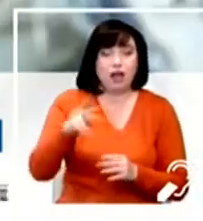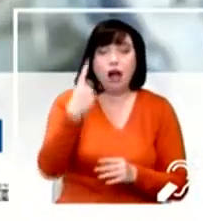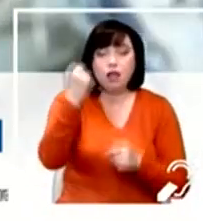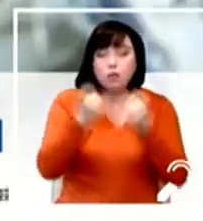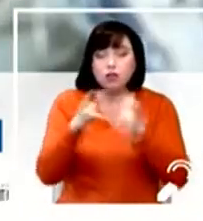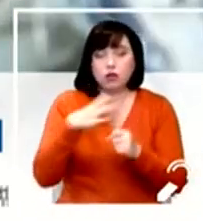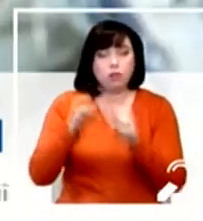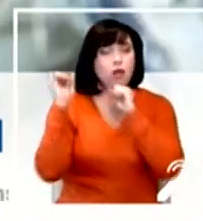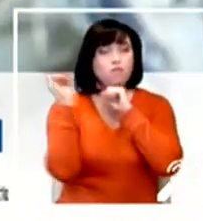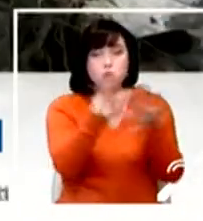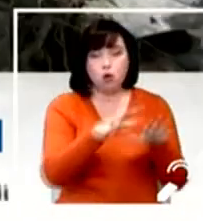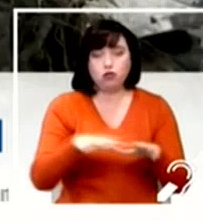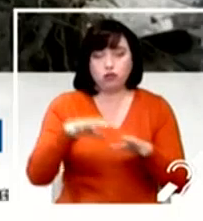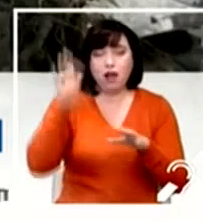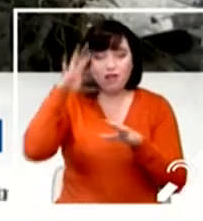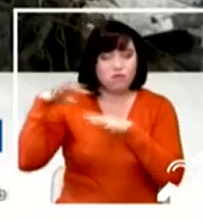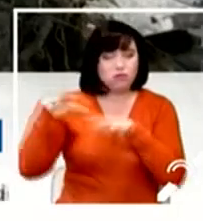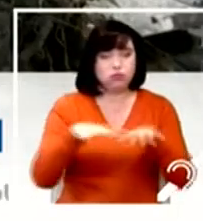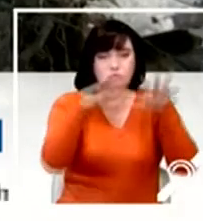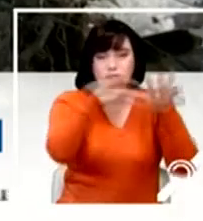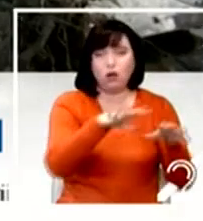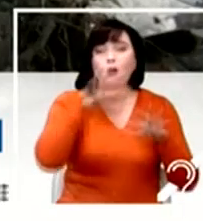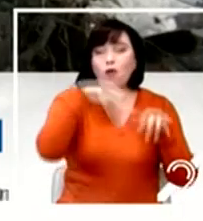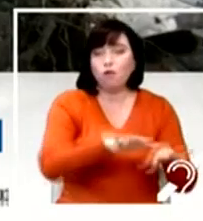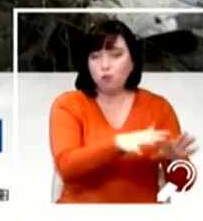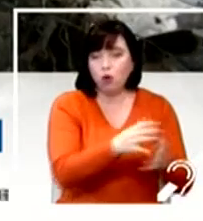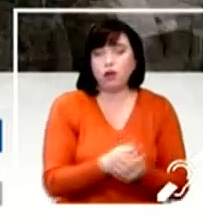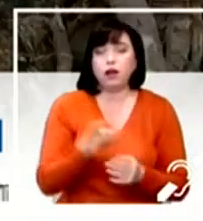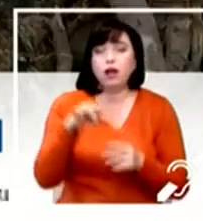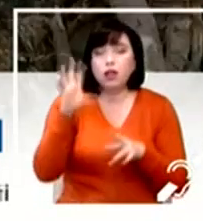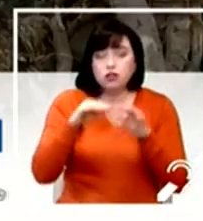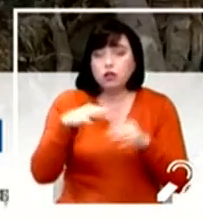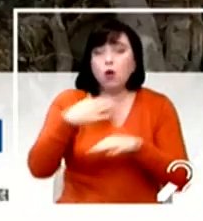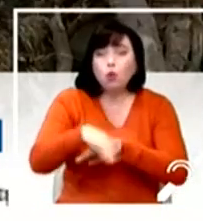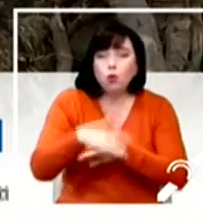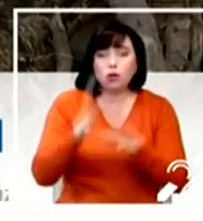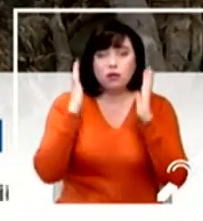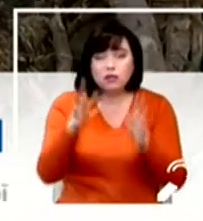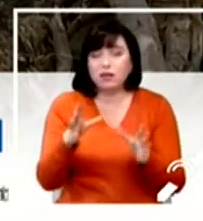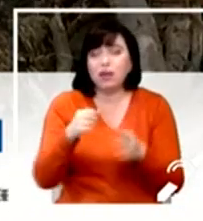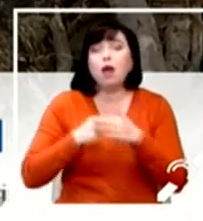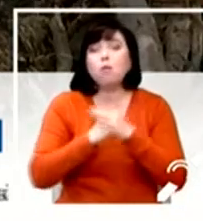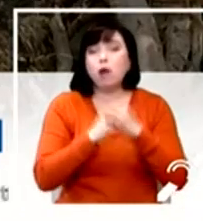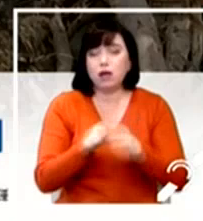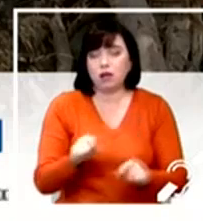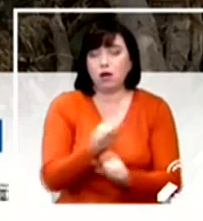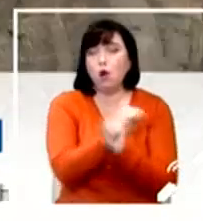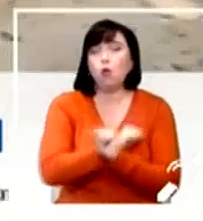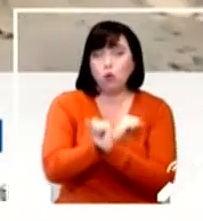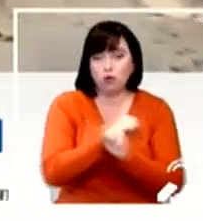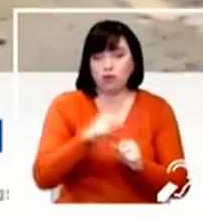fost aruncată în mare de torenții puternici, care s-au format pe versanții și străzile în pantă ale unei stațiuni turistice din nordul